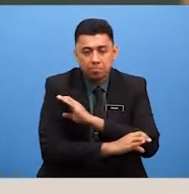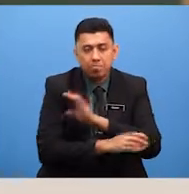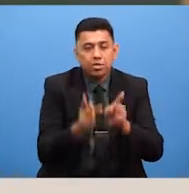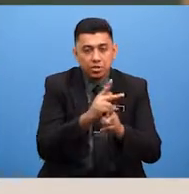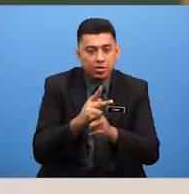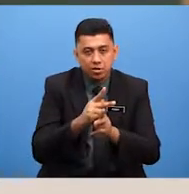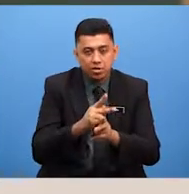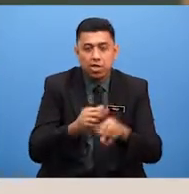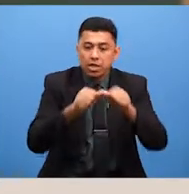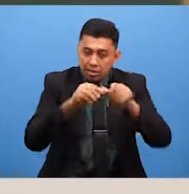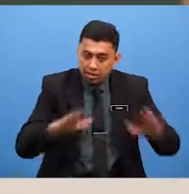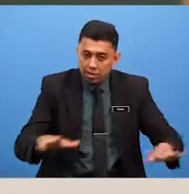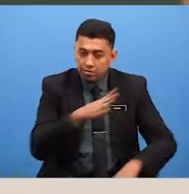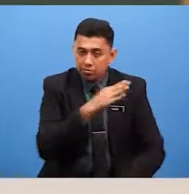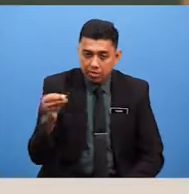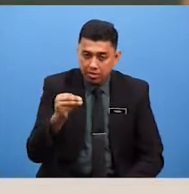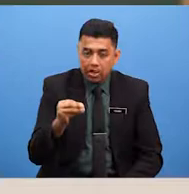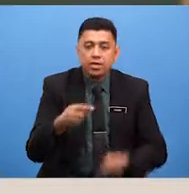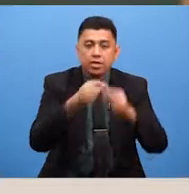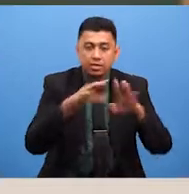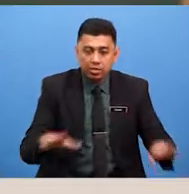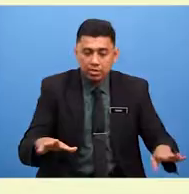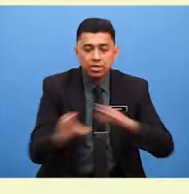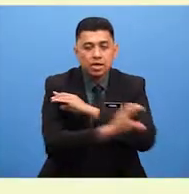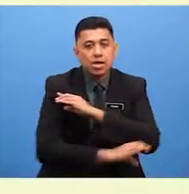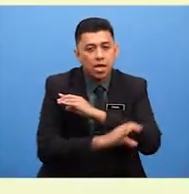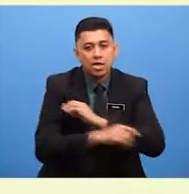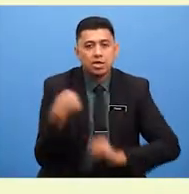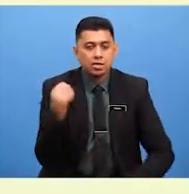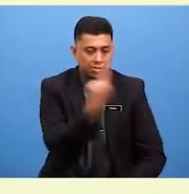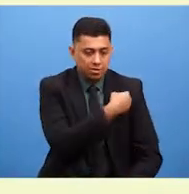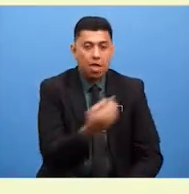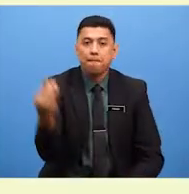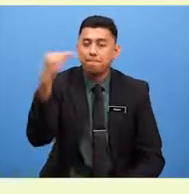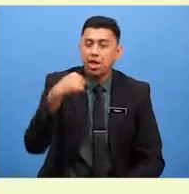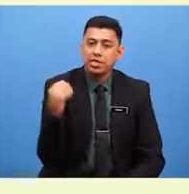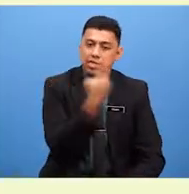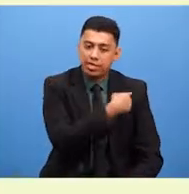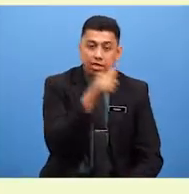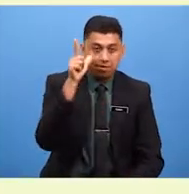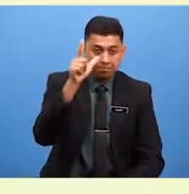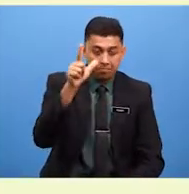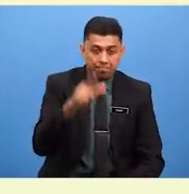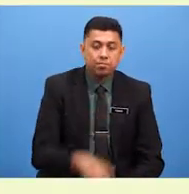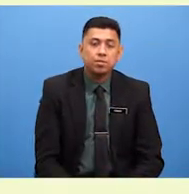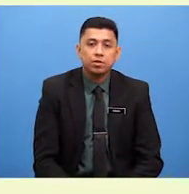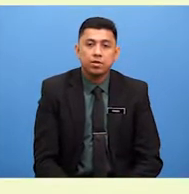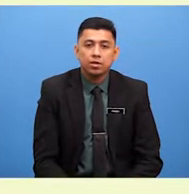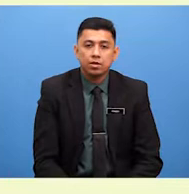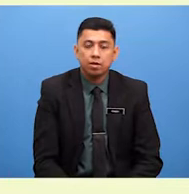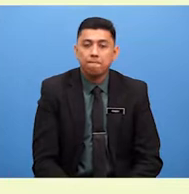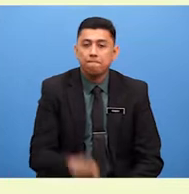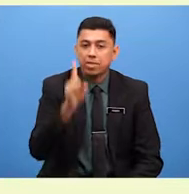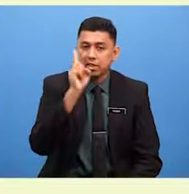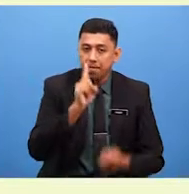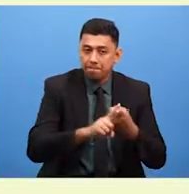menjaga keamanan dan ketenteraman negara. Mari kita lihat. Prinsip rukun negara